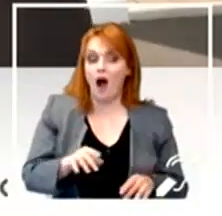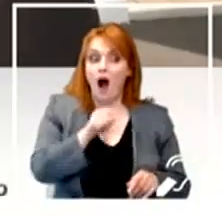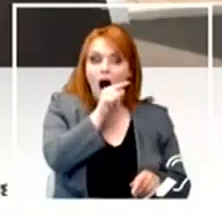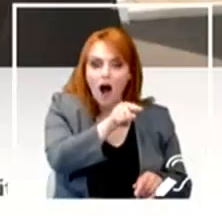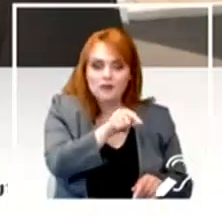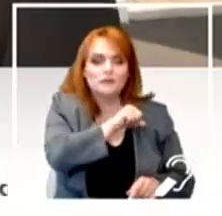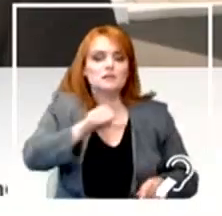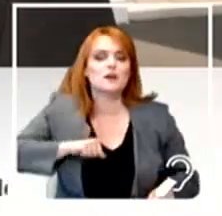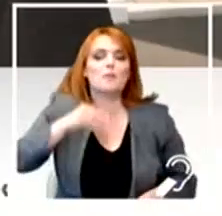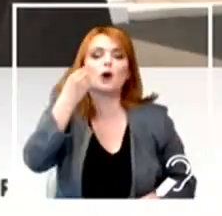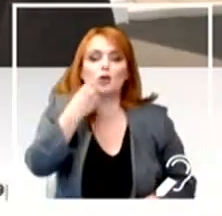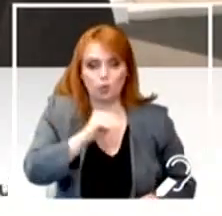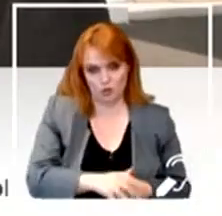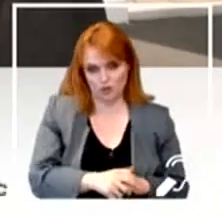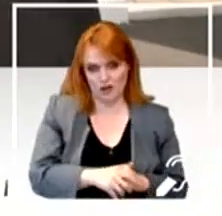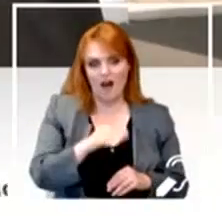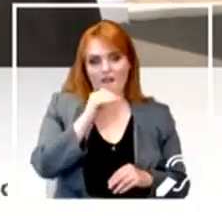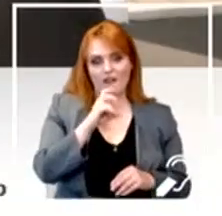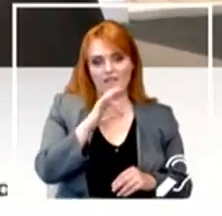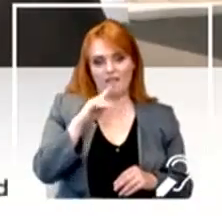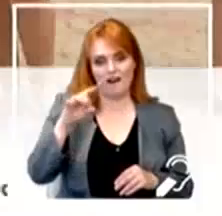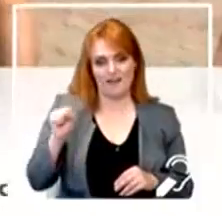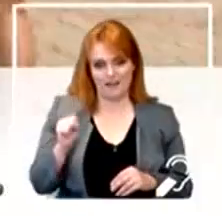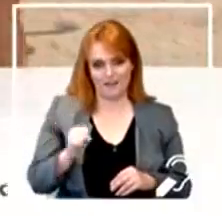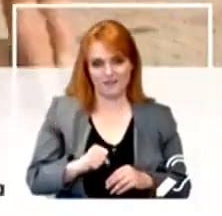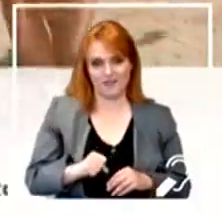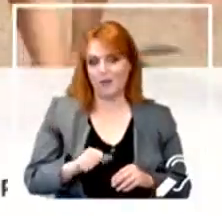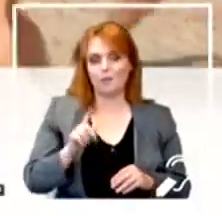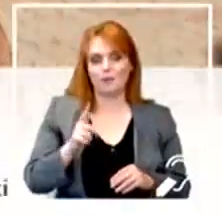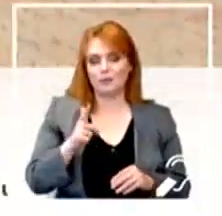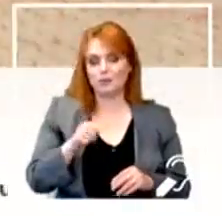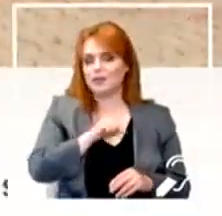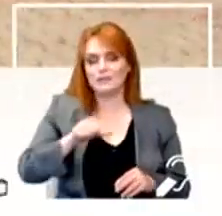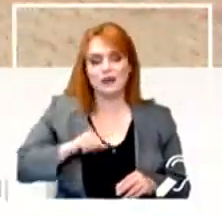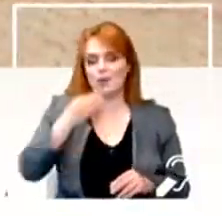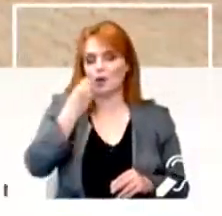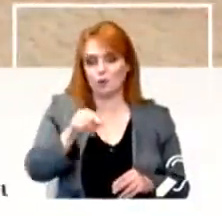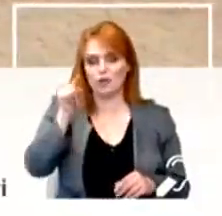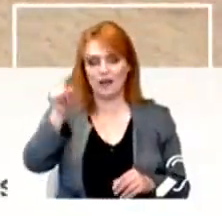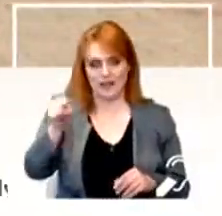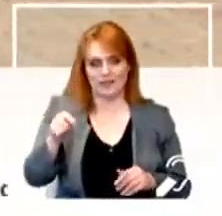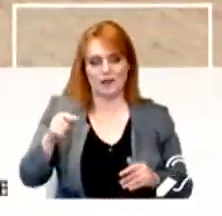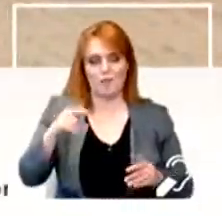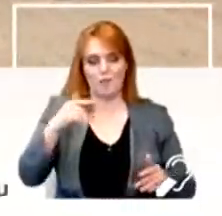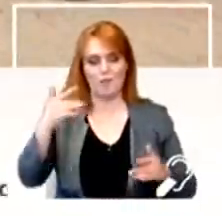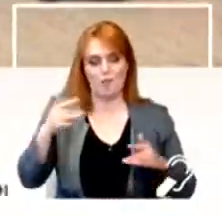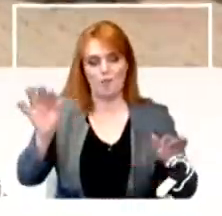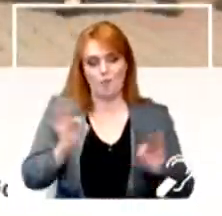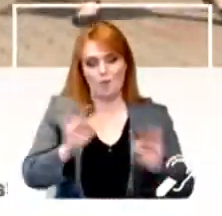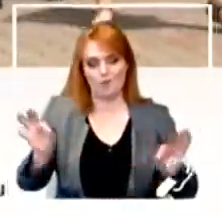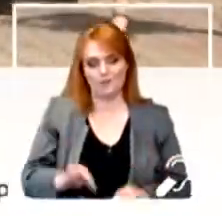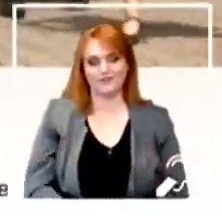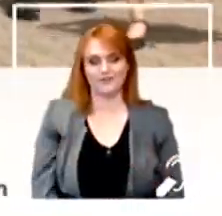de toți moldovenii, de toți românii, de toți acei care iubesc frumosul. Festivalul a adunat 9 colective artistice.